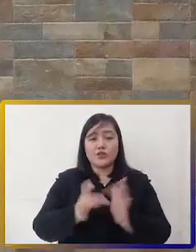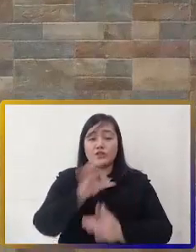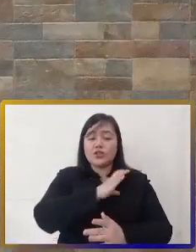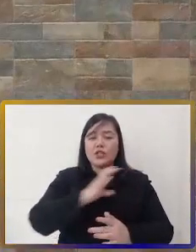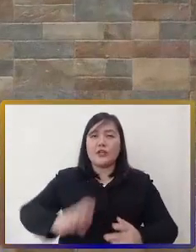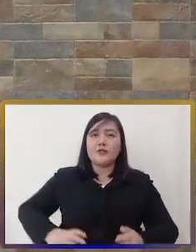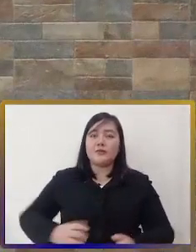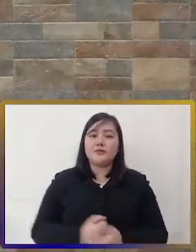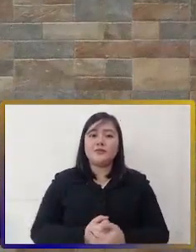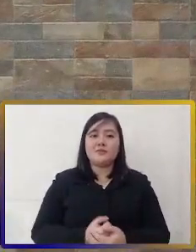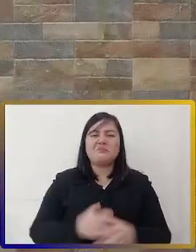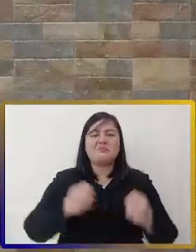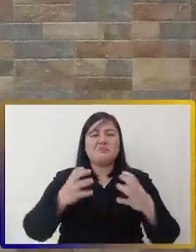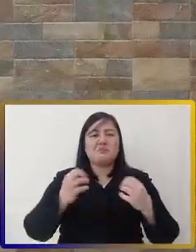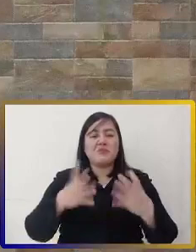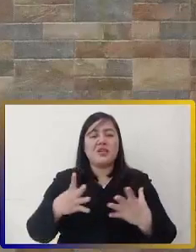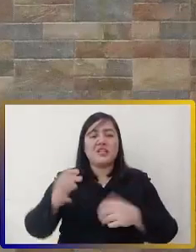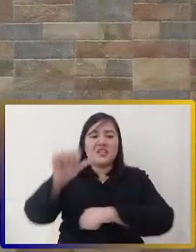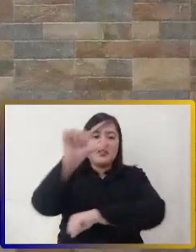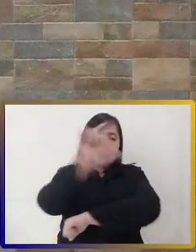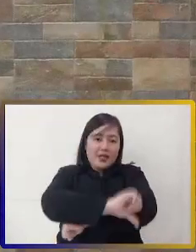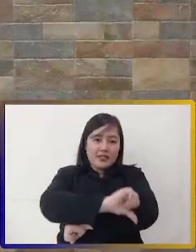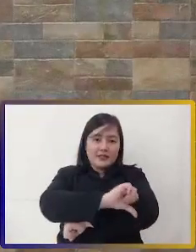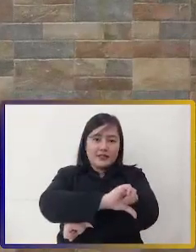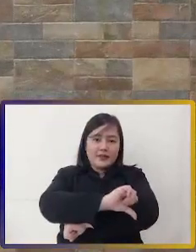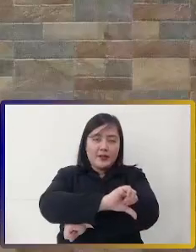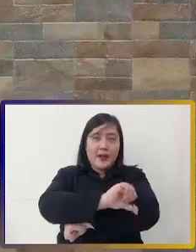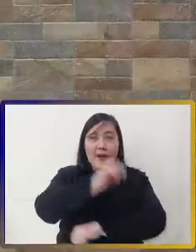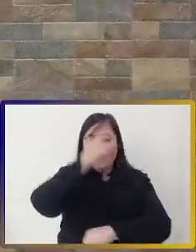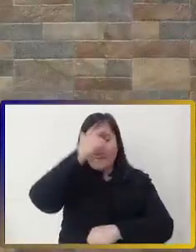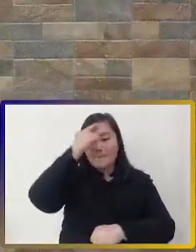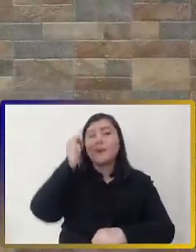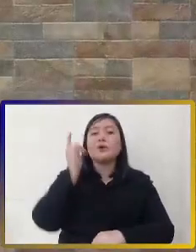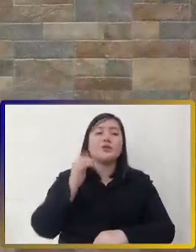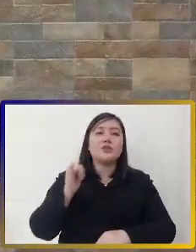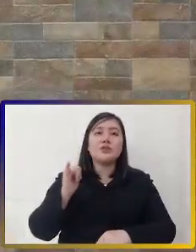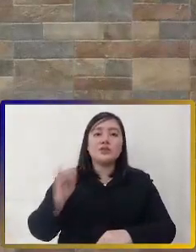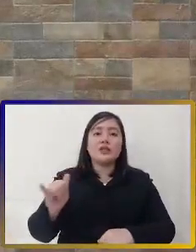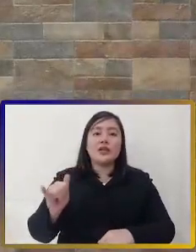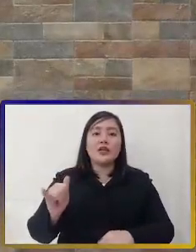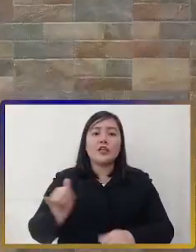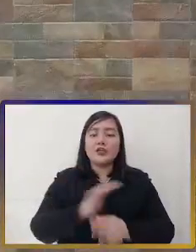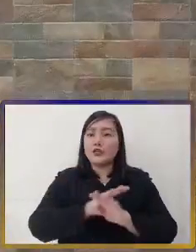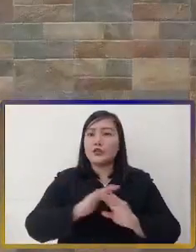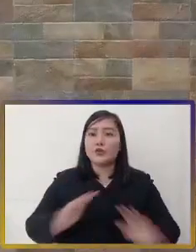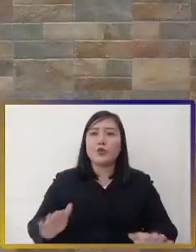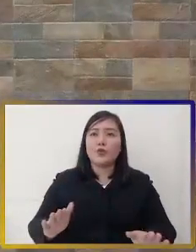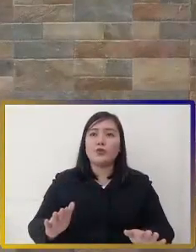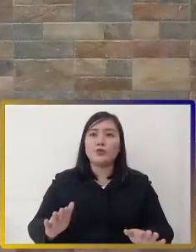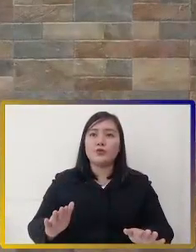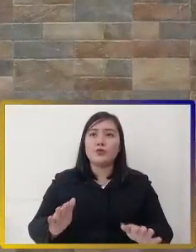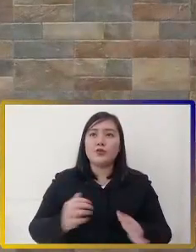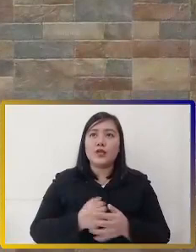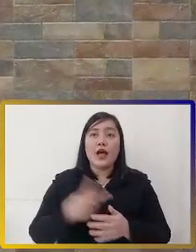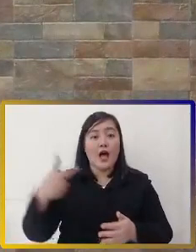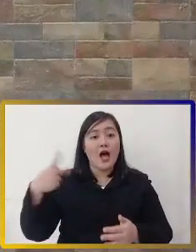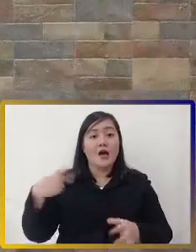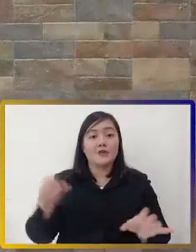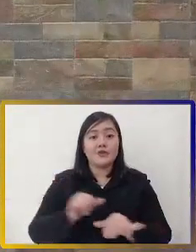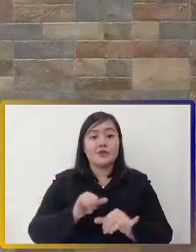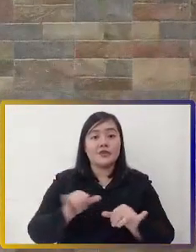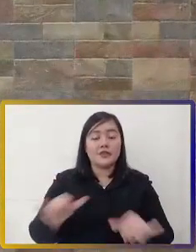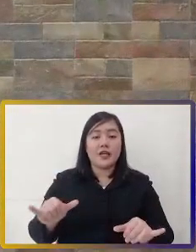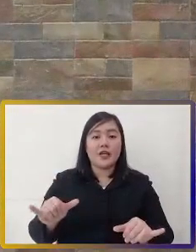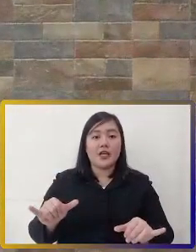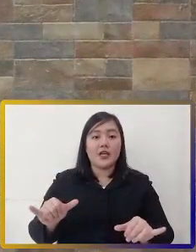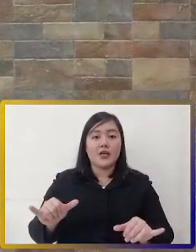ang babagsak because they will never be able to meet the two historical tests na nakikita po natin dito sa